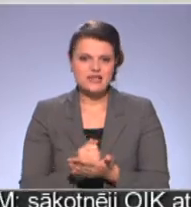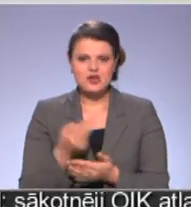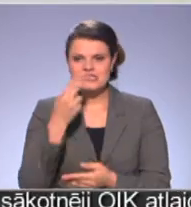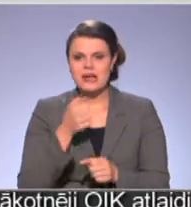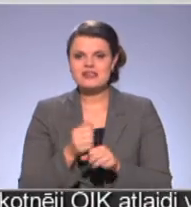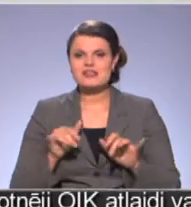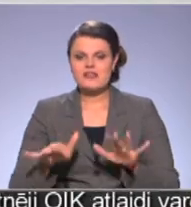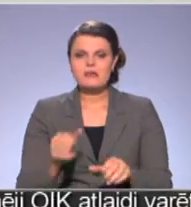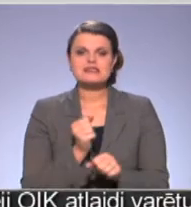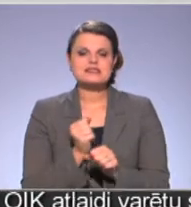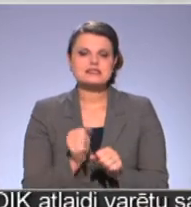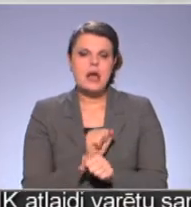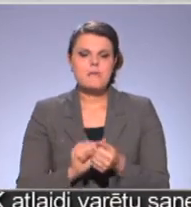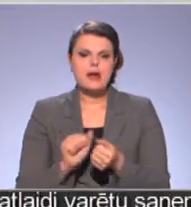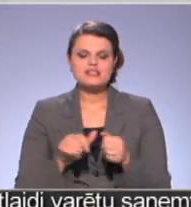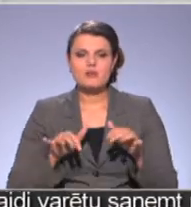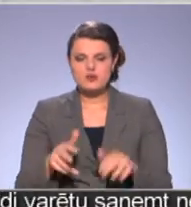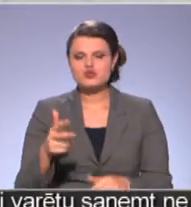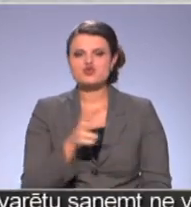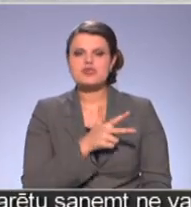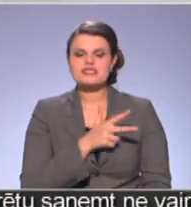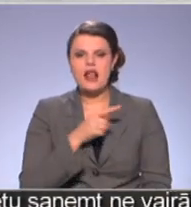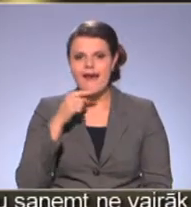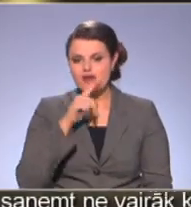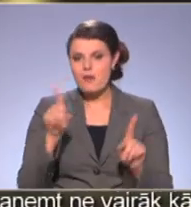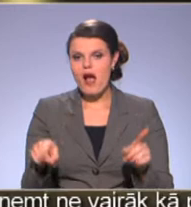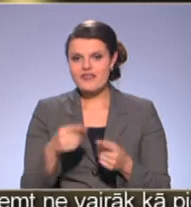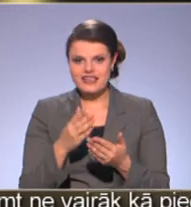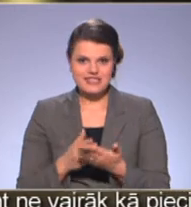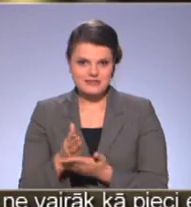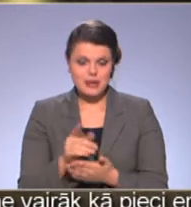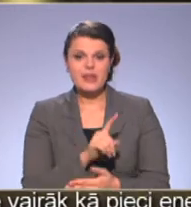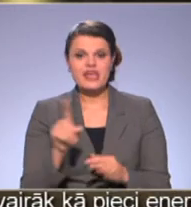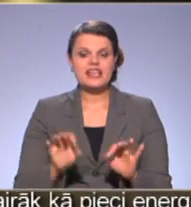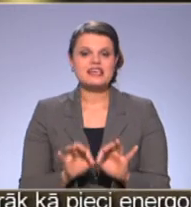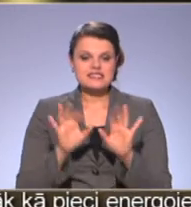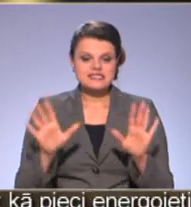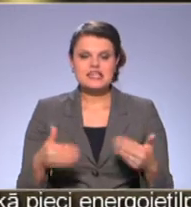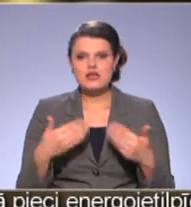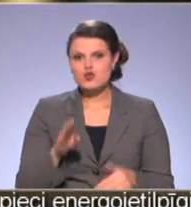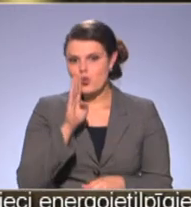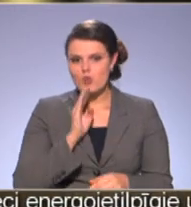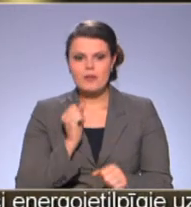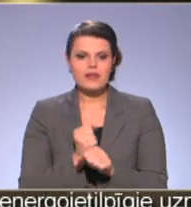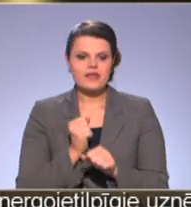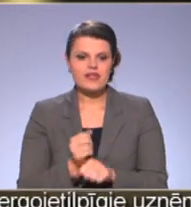darbība, dabas procesi un sociālo-ekonomiskās attīstības tendences. Ir uzsāktas tātad jau nopietnas darbs